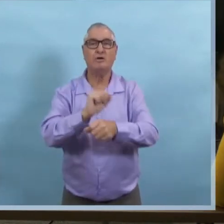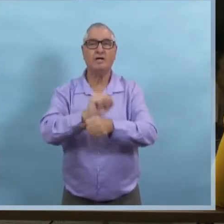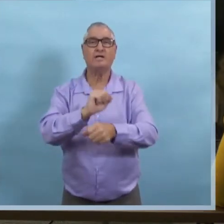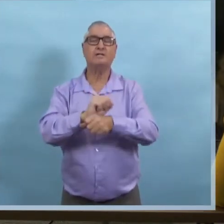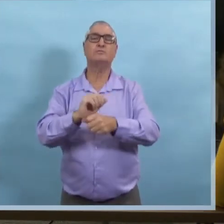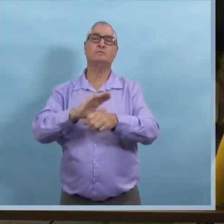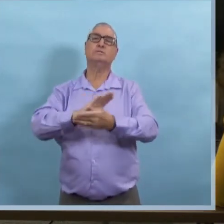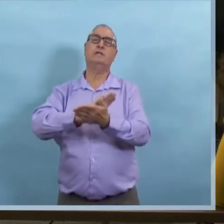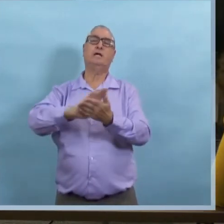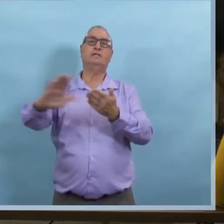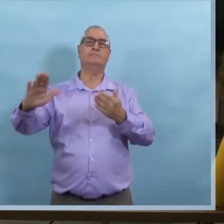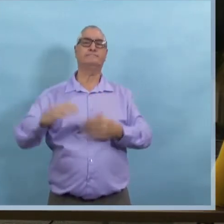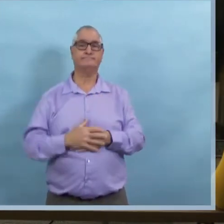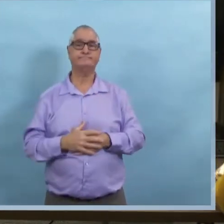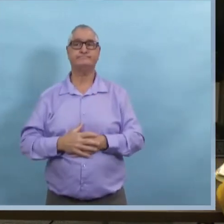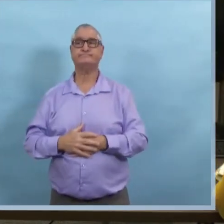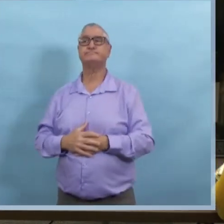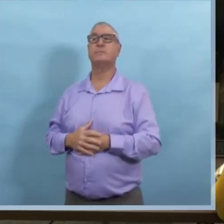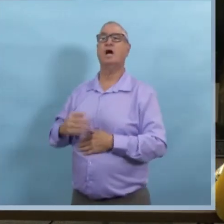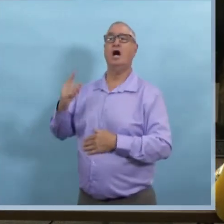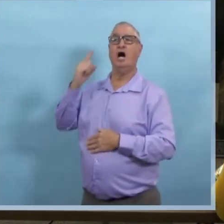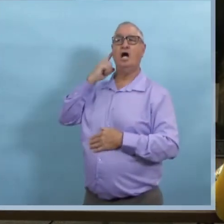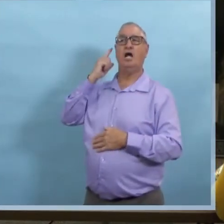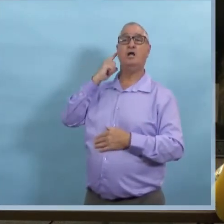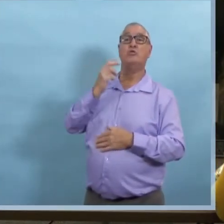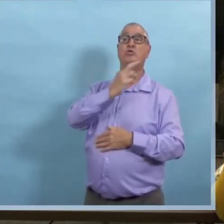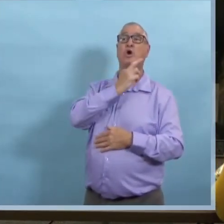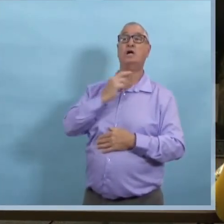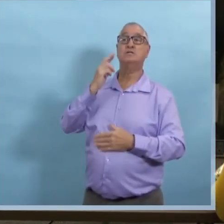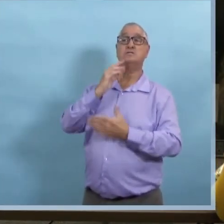Nous allons certainement essayer de mettre ces personnes en place là où on en a besoin.